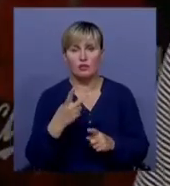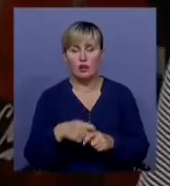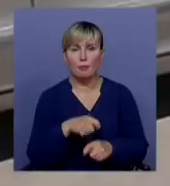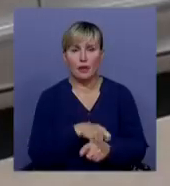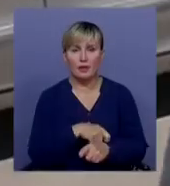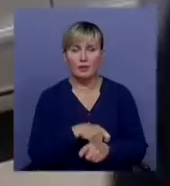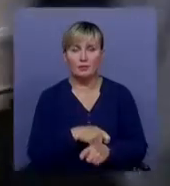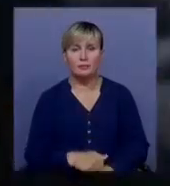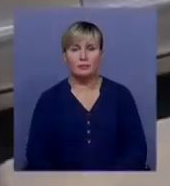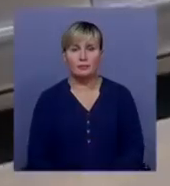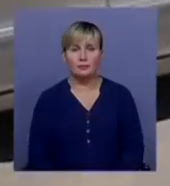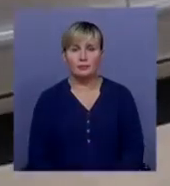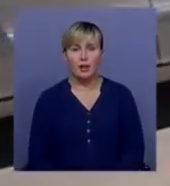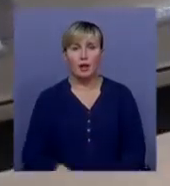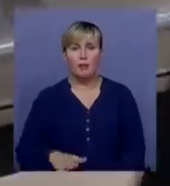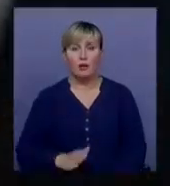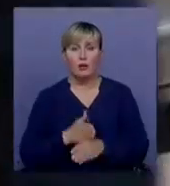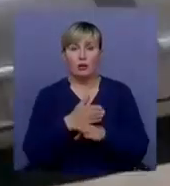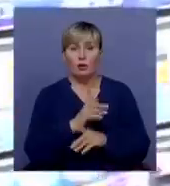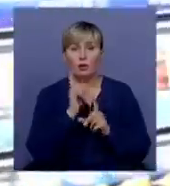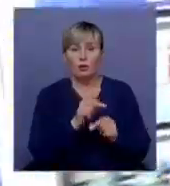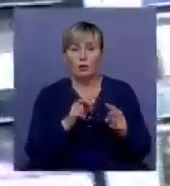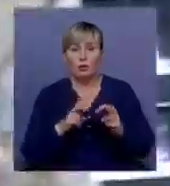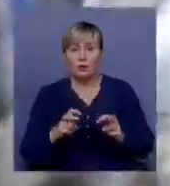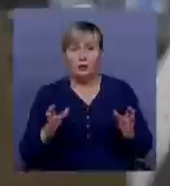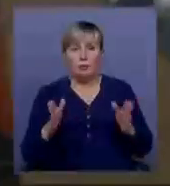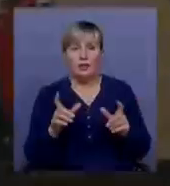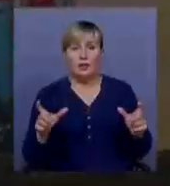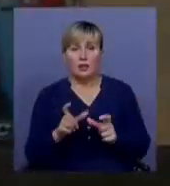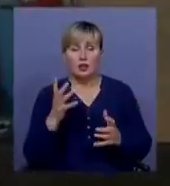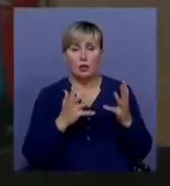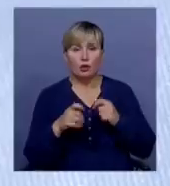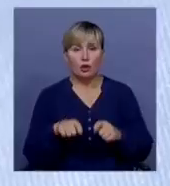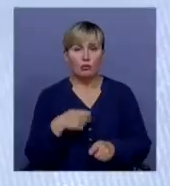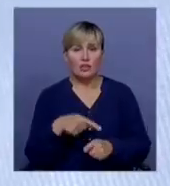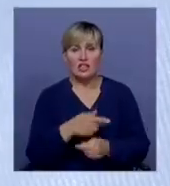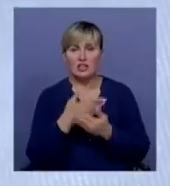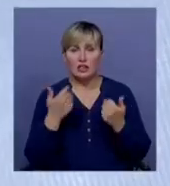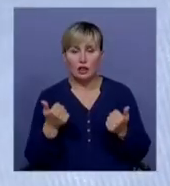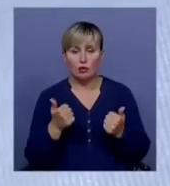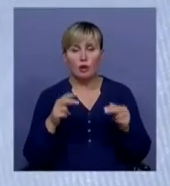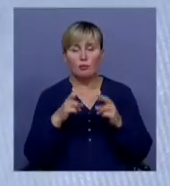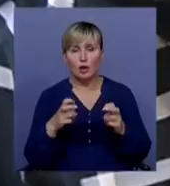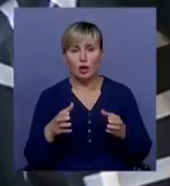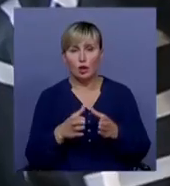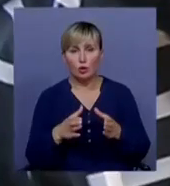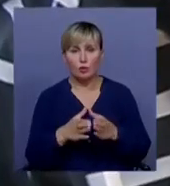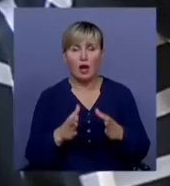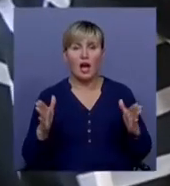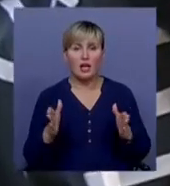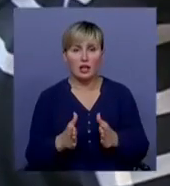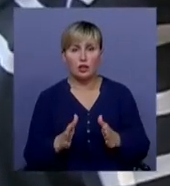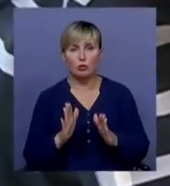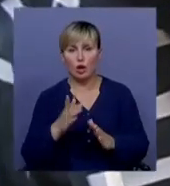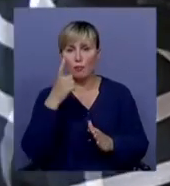должен быть. Затем проверяющие нагрянули в мини-маркет. Серьезных нарушений здесь не обнаружено. Мониторинговая группа ограничилась